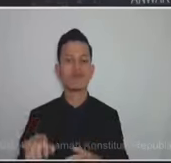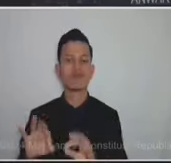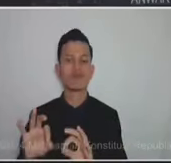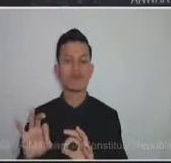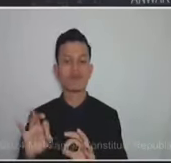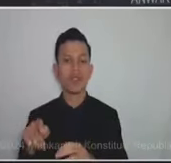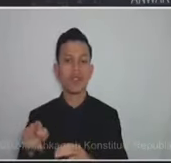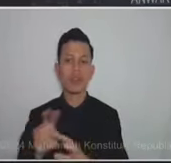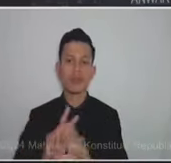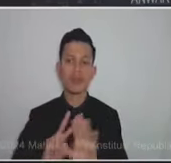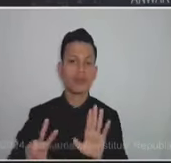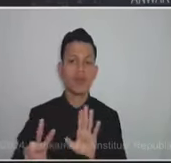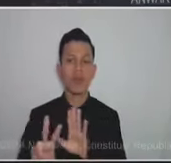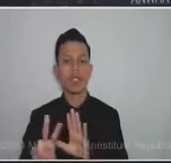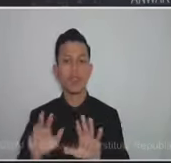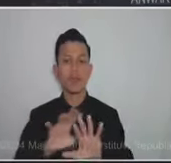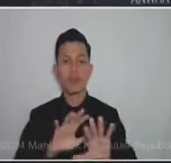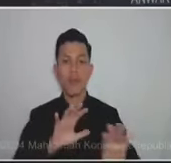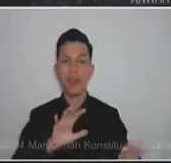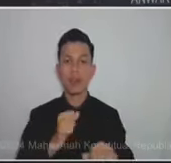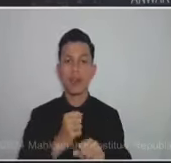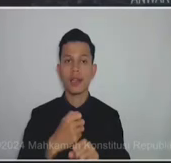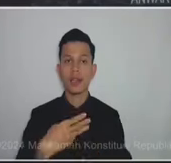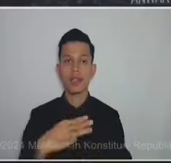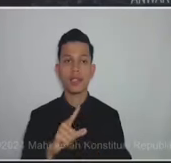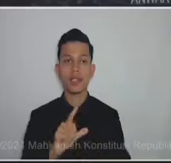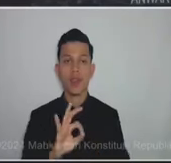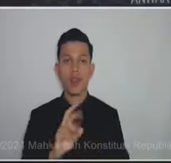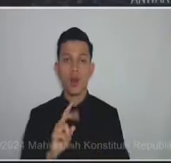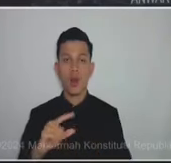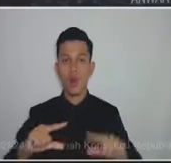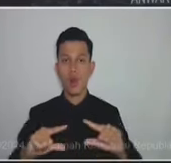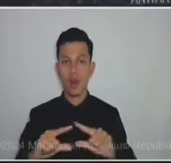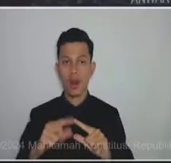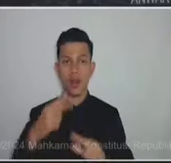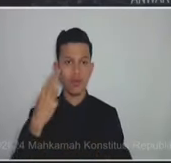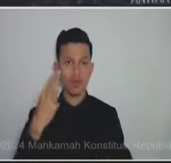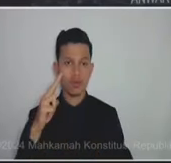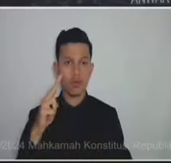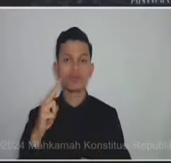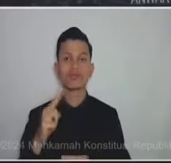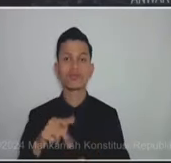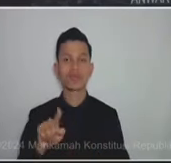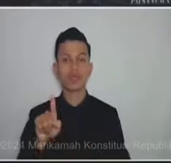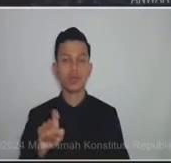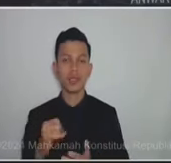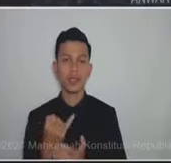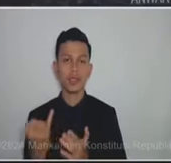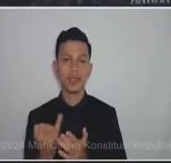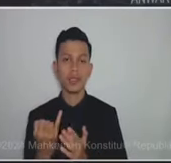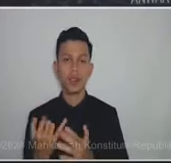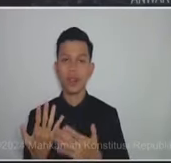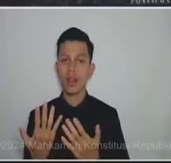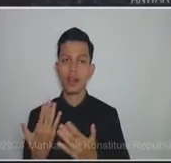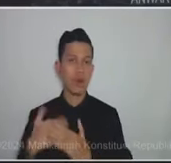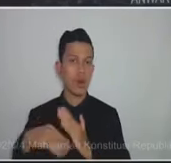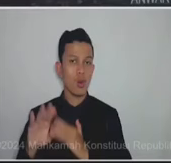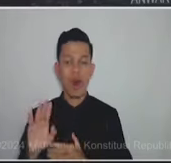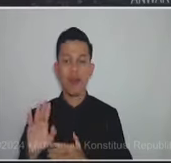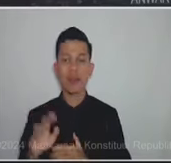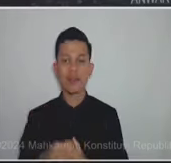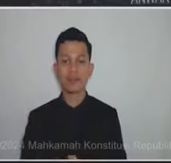mewakili partai Gelora baik untuk kepentingan ke dalam maupun ke luar